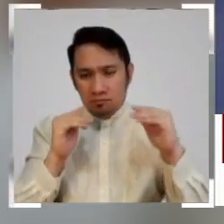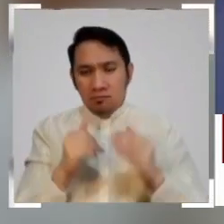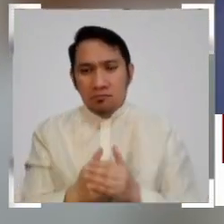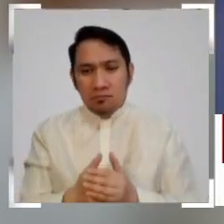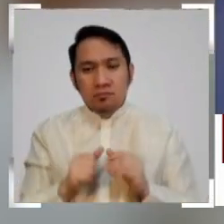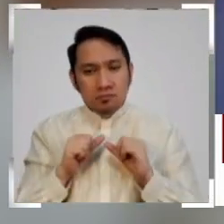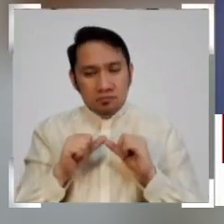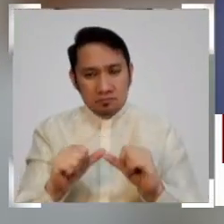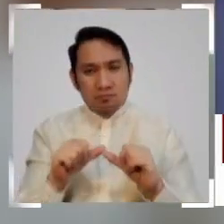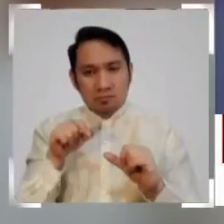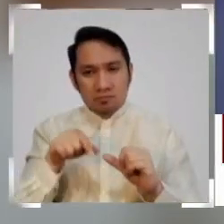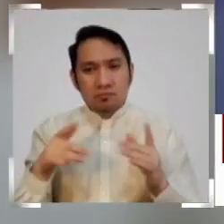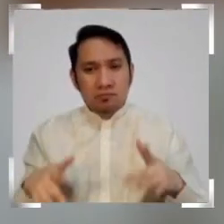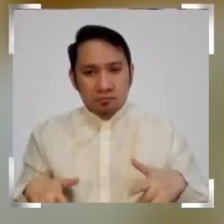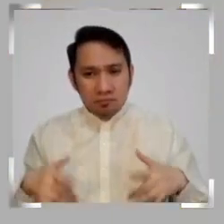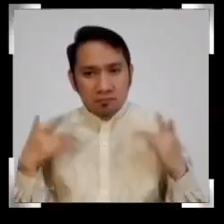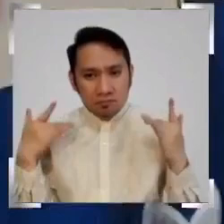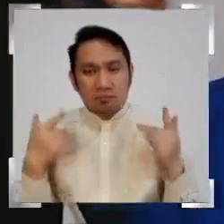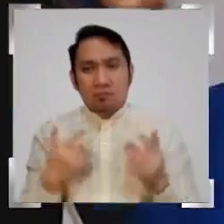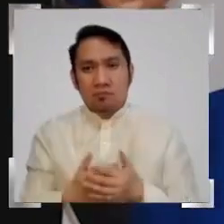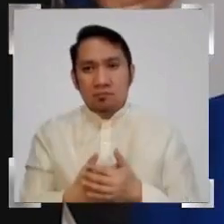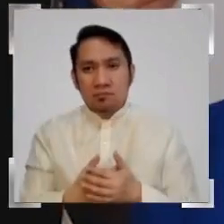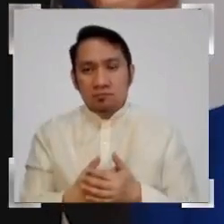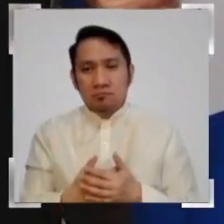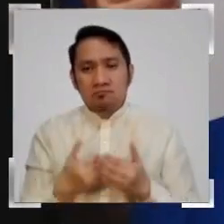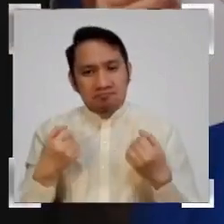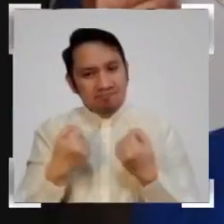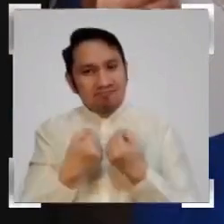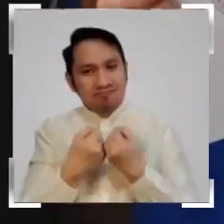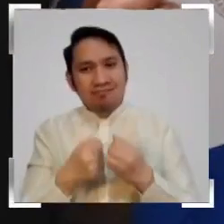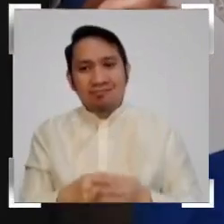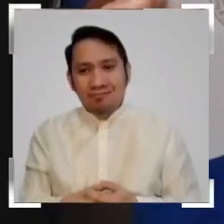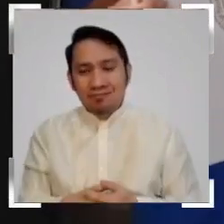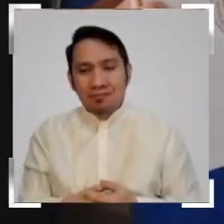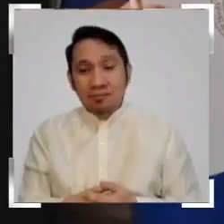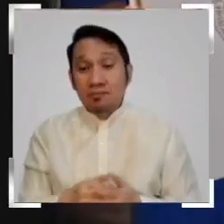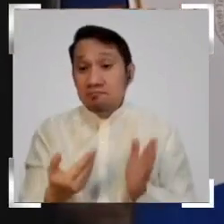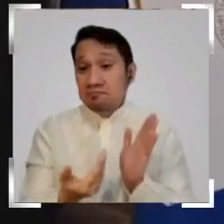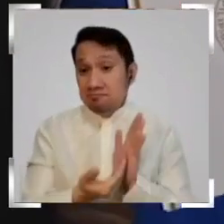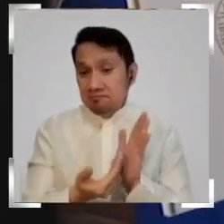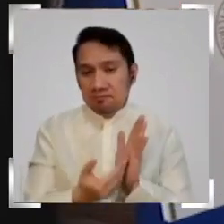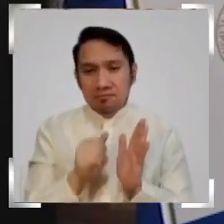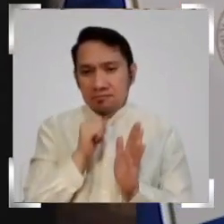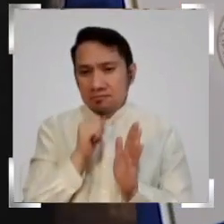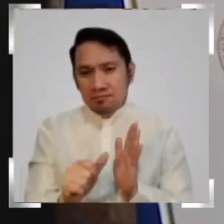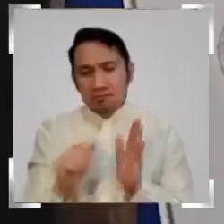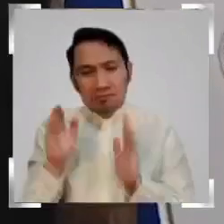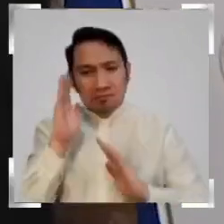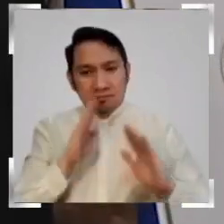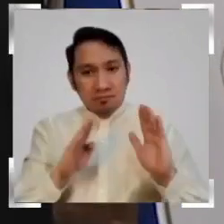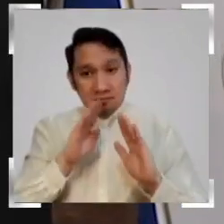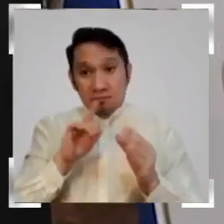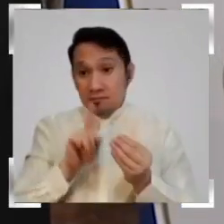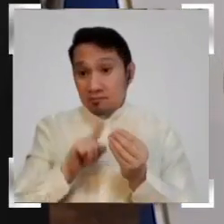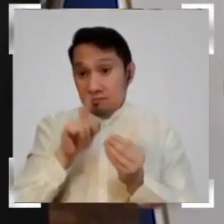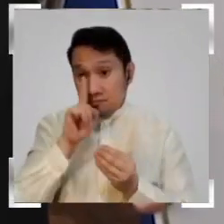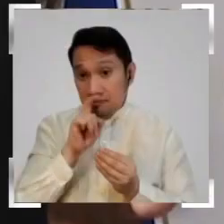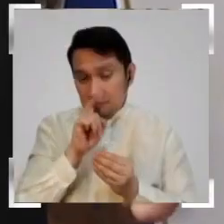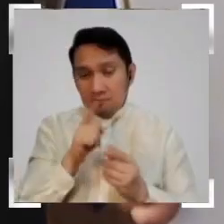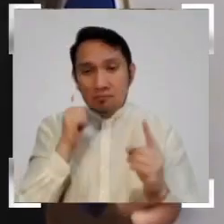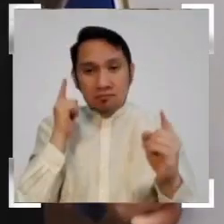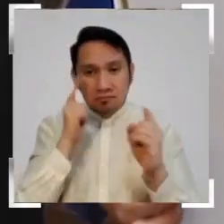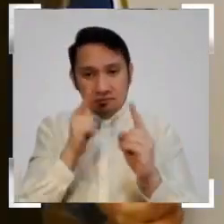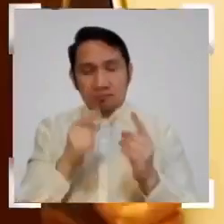mundo. Laban lang. Pinatunayan ni Elmer na hindi balakid ang edad para maabot ang pangarap